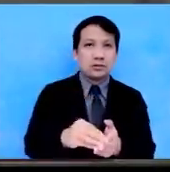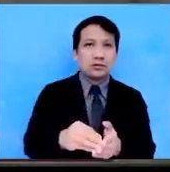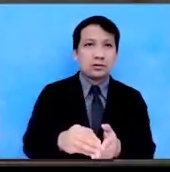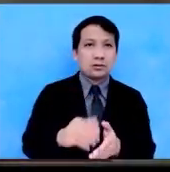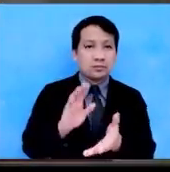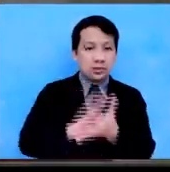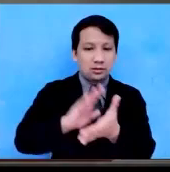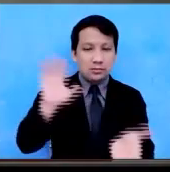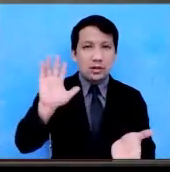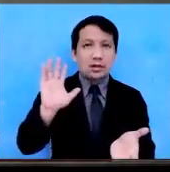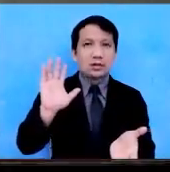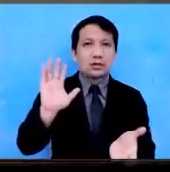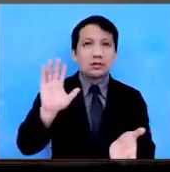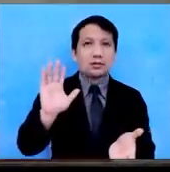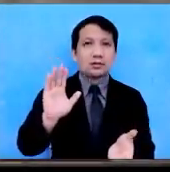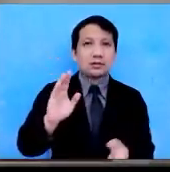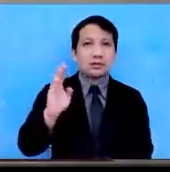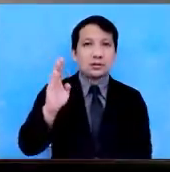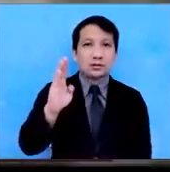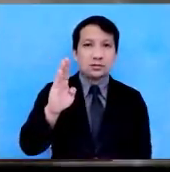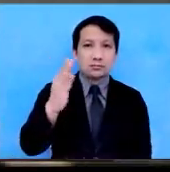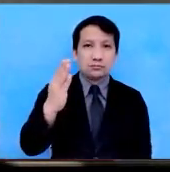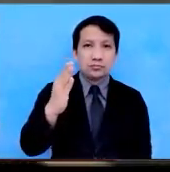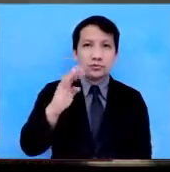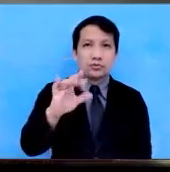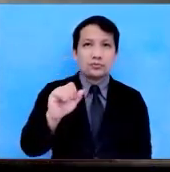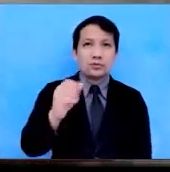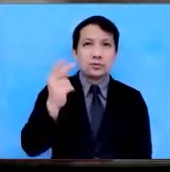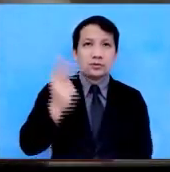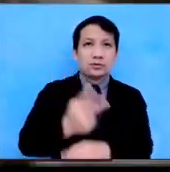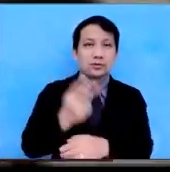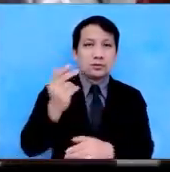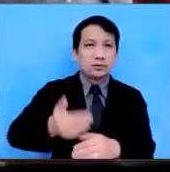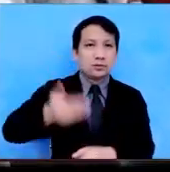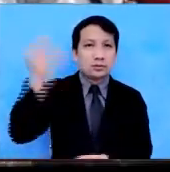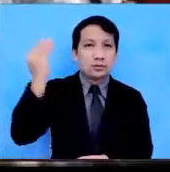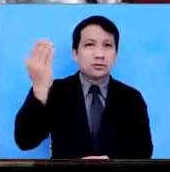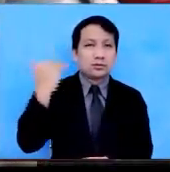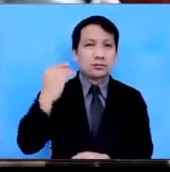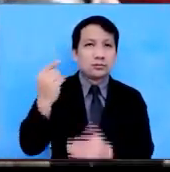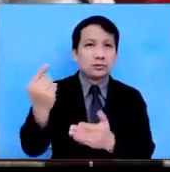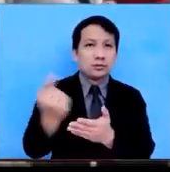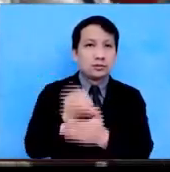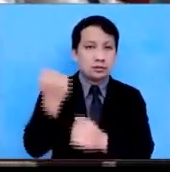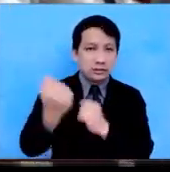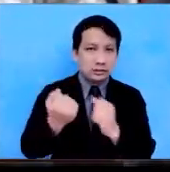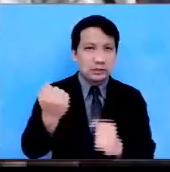nabili, ang bluefin tuna. Doble yan sa highest bidding noong isang taon.